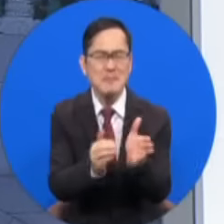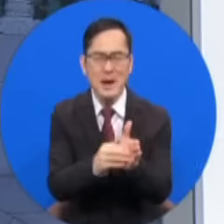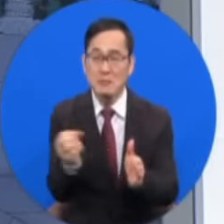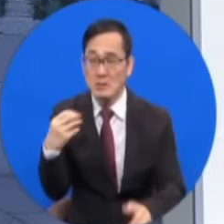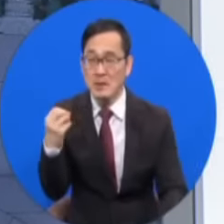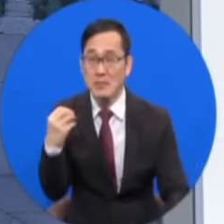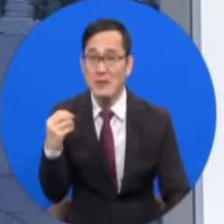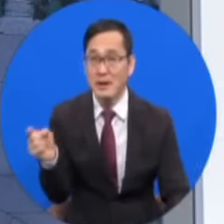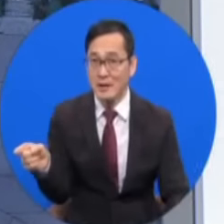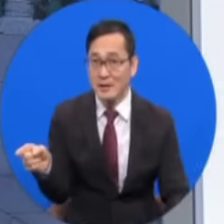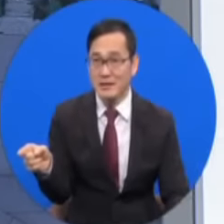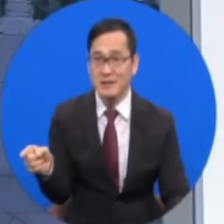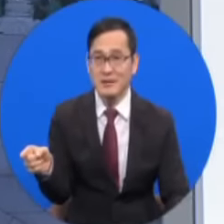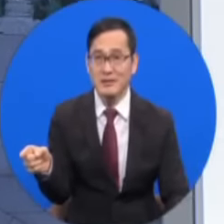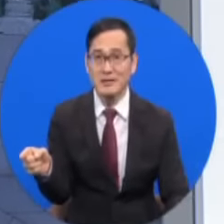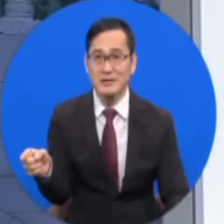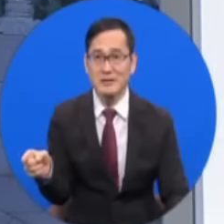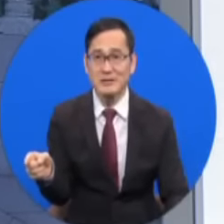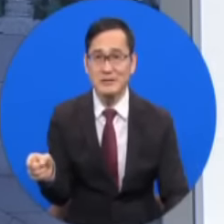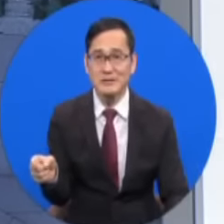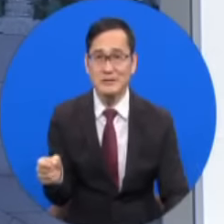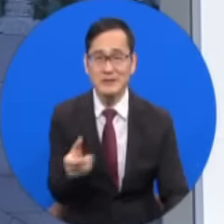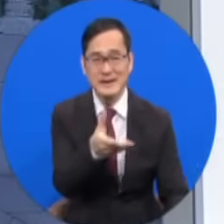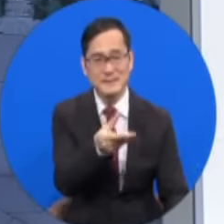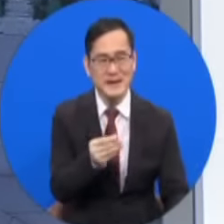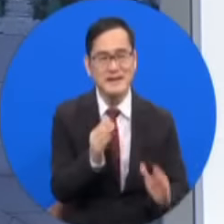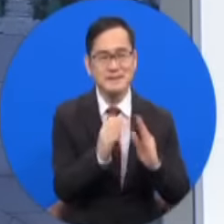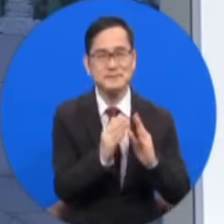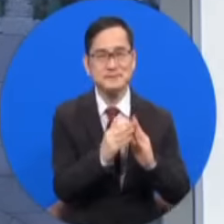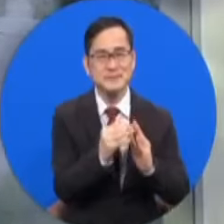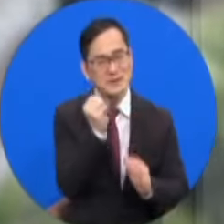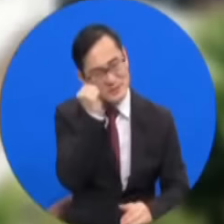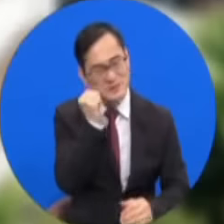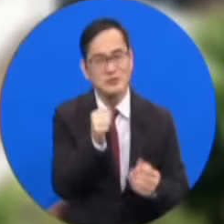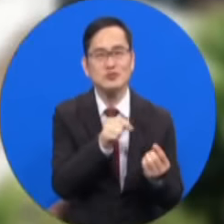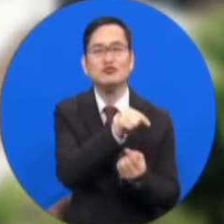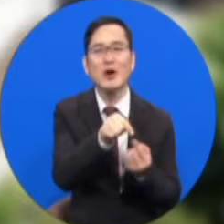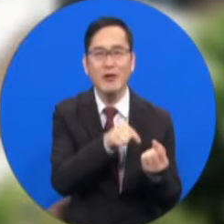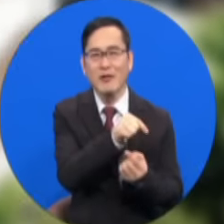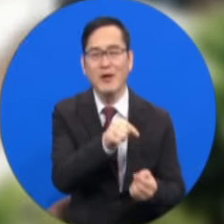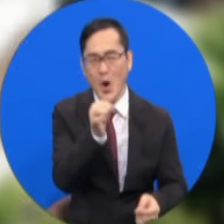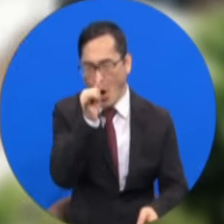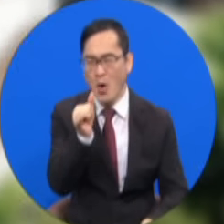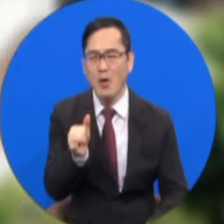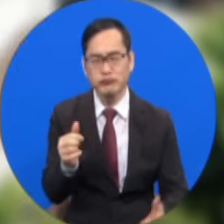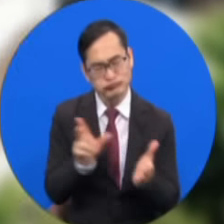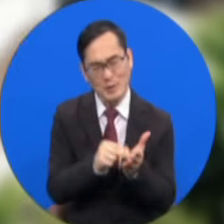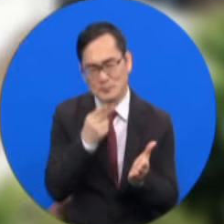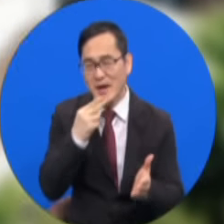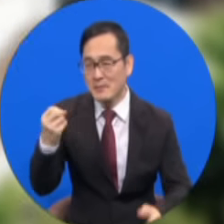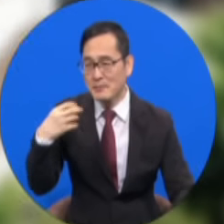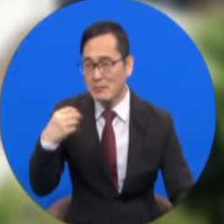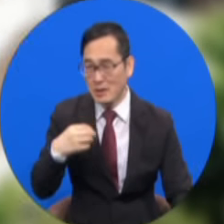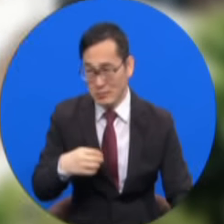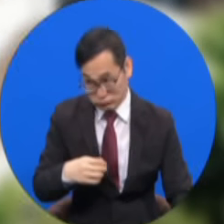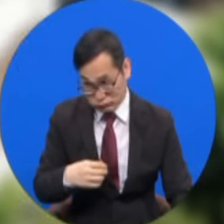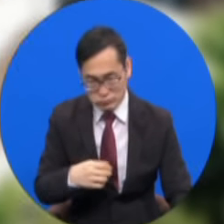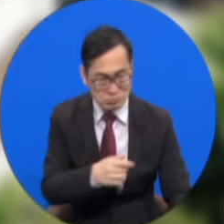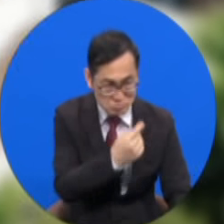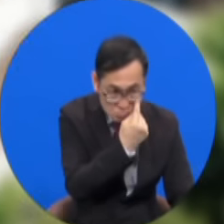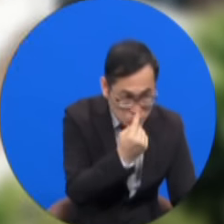어 이른바 빌려주는 임대 주택이다 임대주택 사업을 한다라는 발언을 한 탓에네 들여다